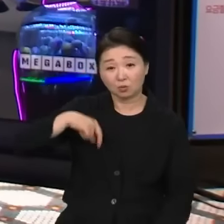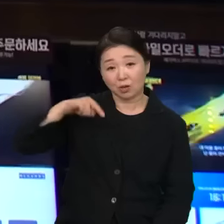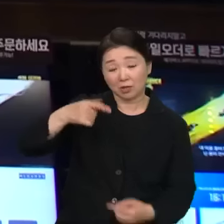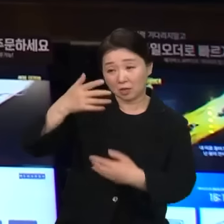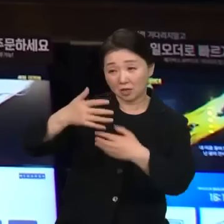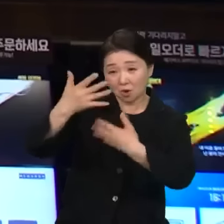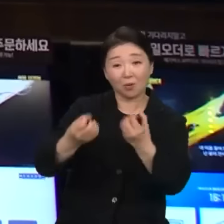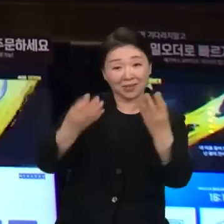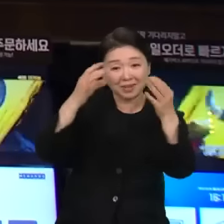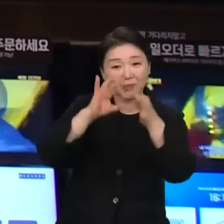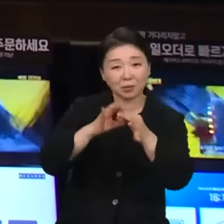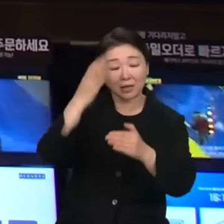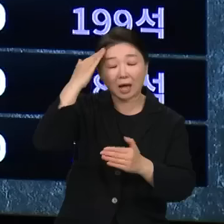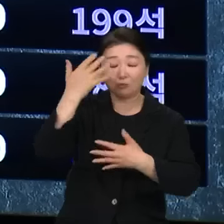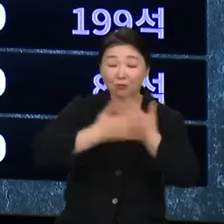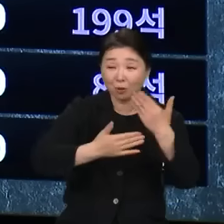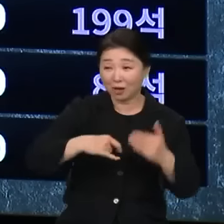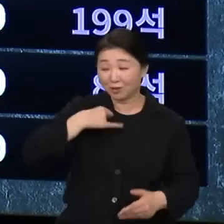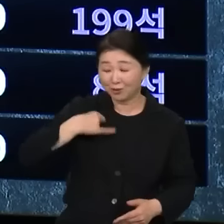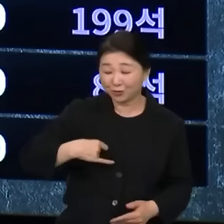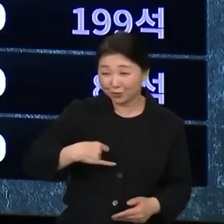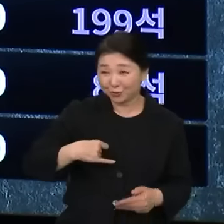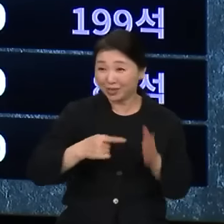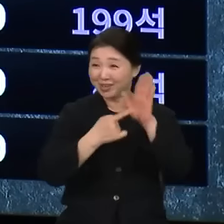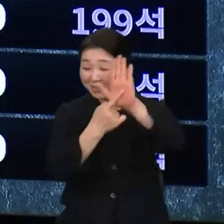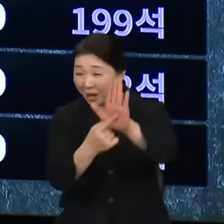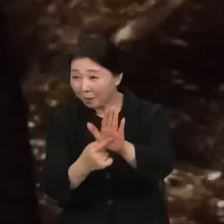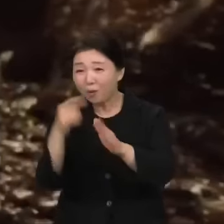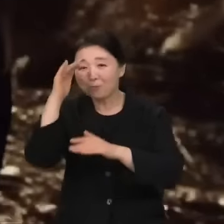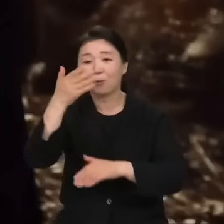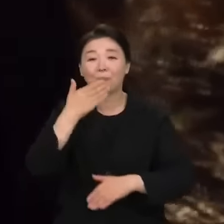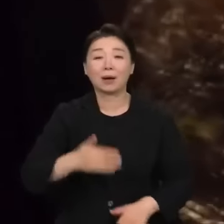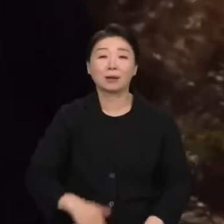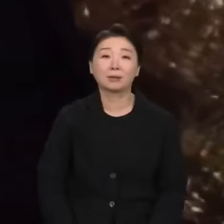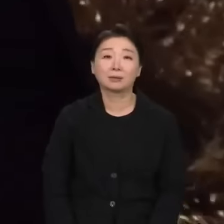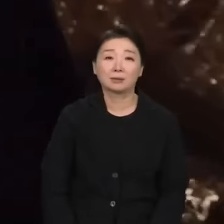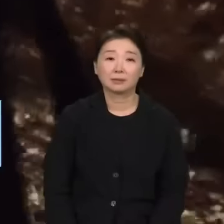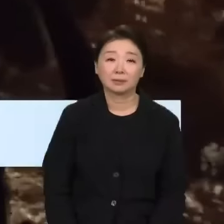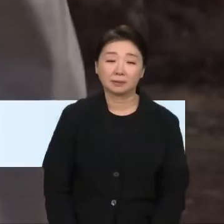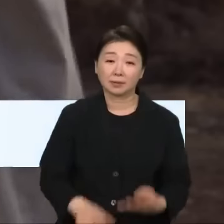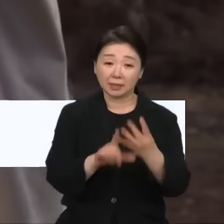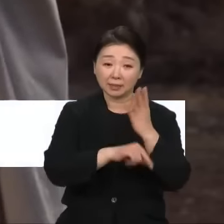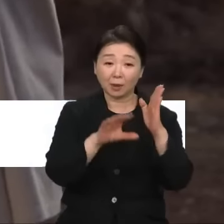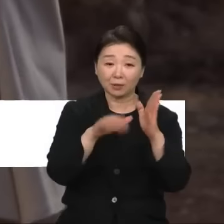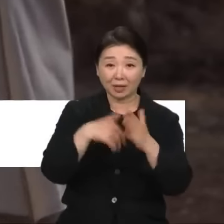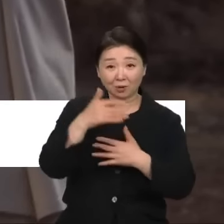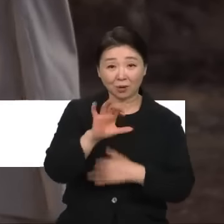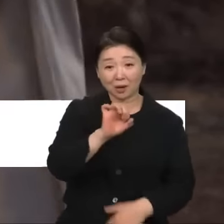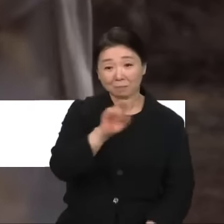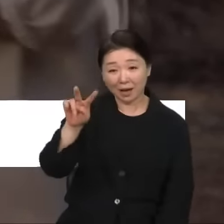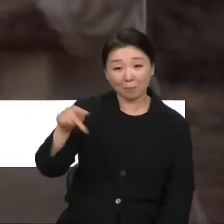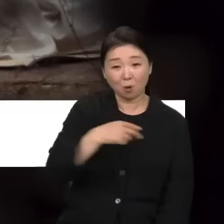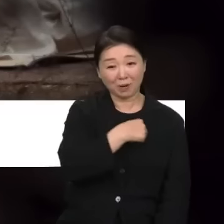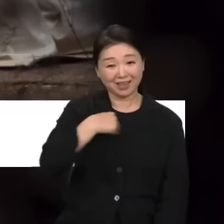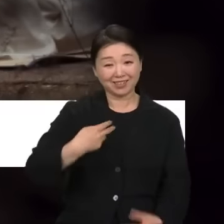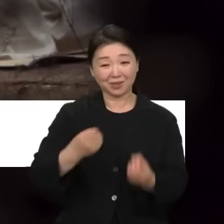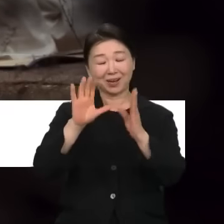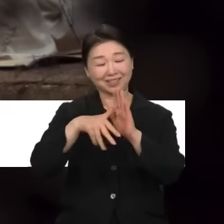영화제를 통해서나마 우리 영화가 중국 관객을 찾아가고 있습니다. 지난달엔 영화 파묘가 베이징 영화제에